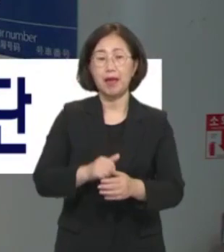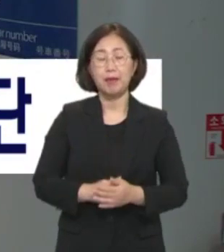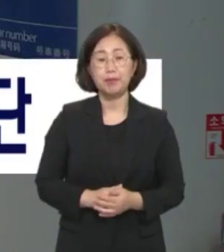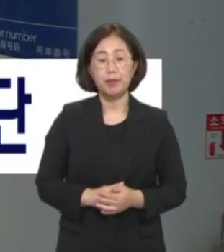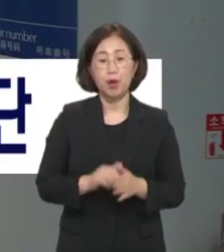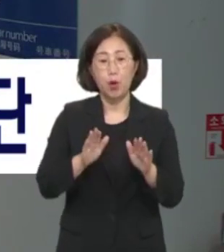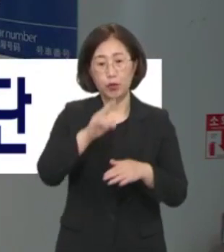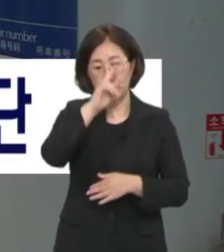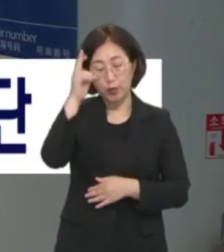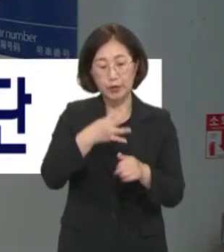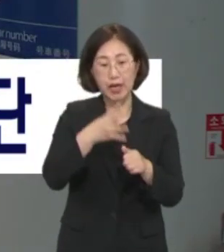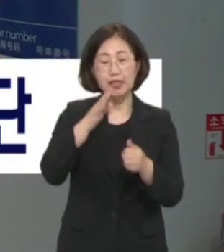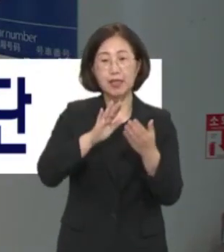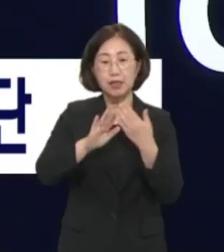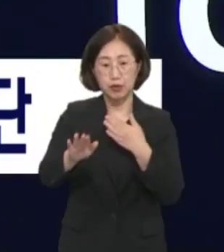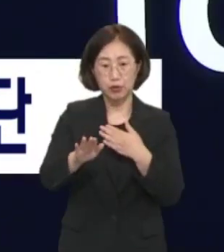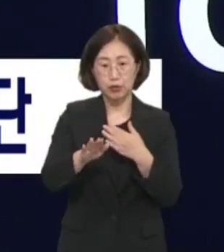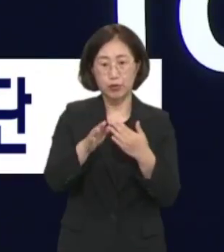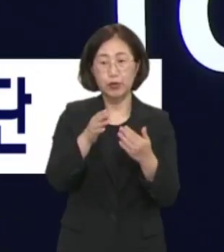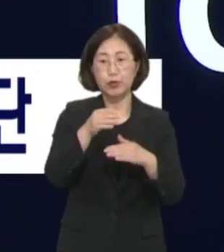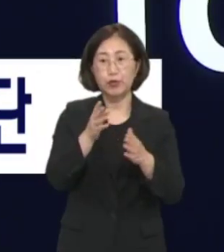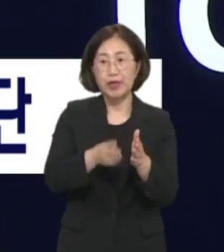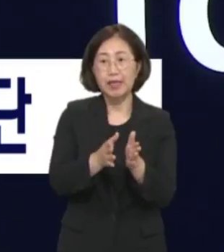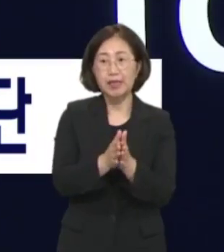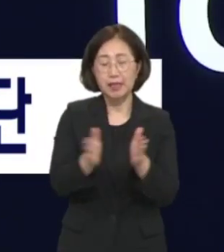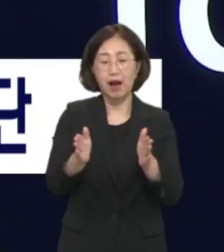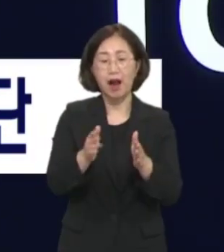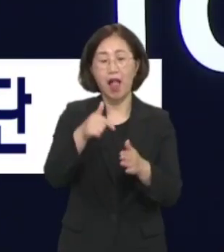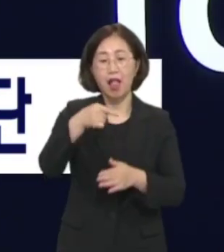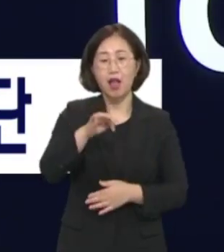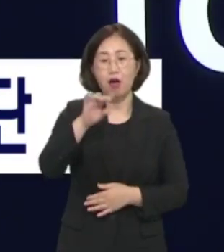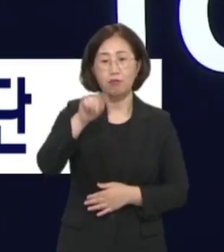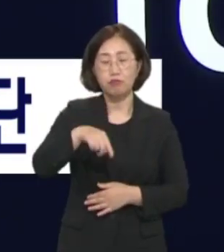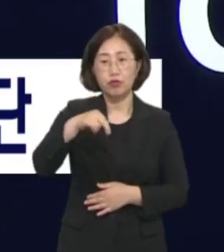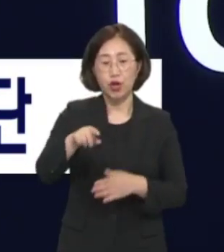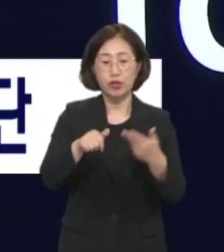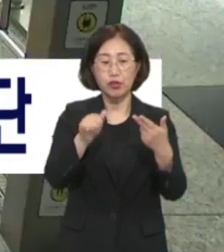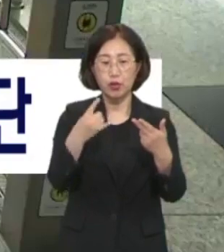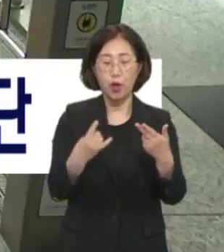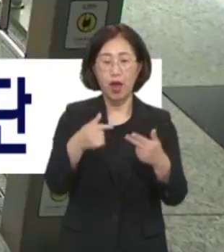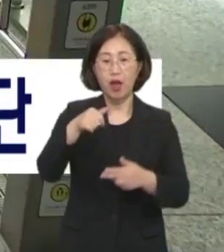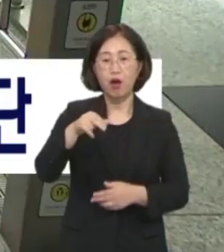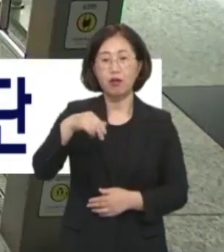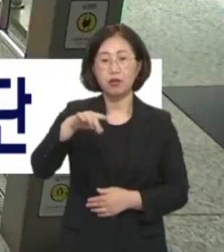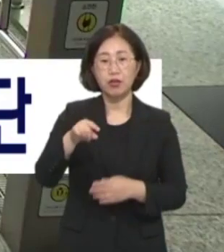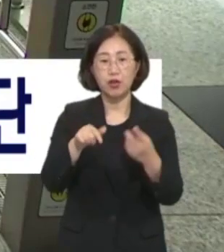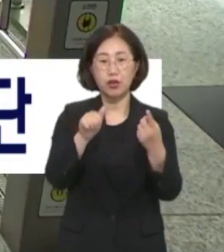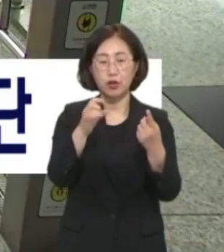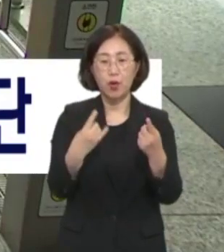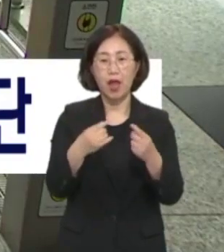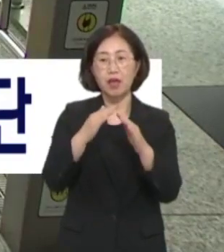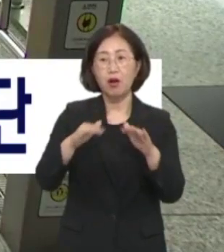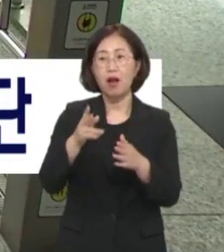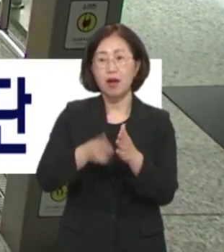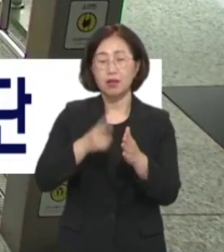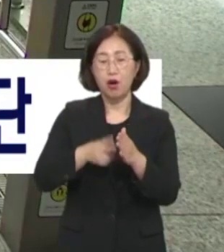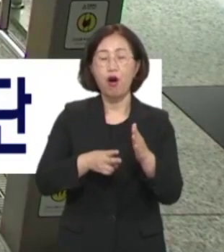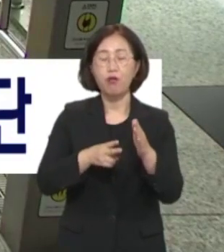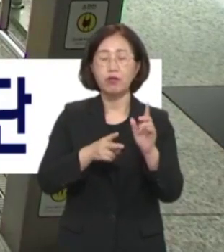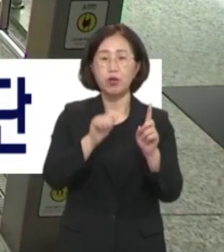따라 오늘 오후 4시 이후 운행할 예정이었던 경부선 일반 열차 7회와 경전선 1회, 전라선 2회 등 10회